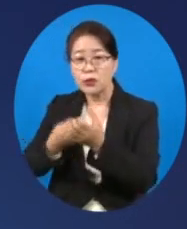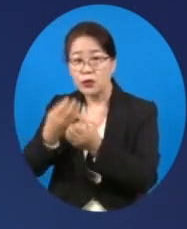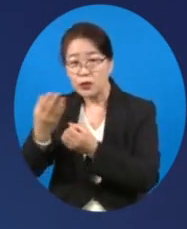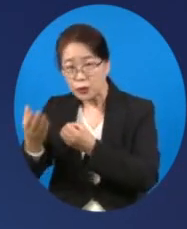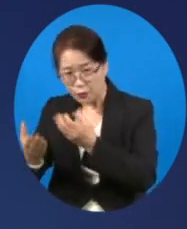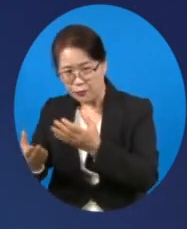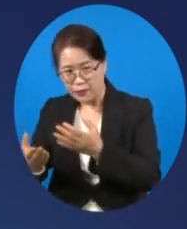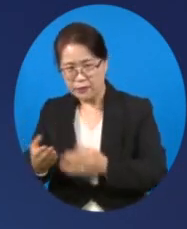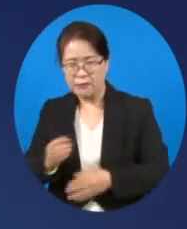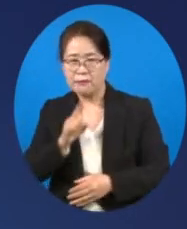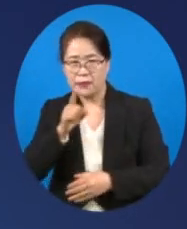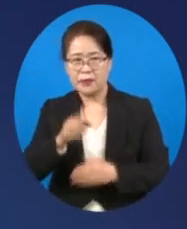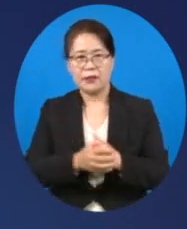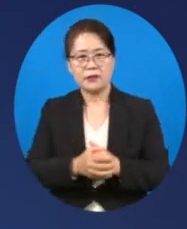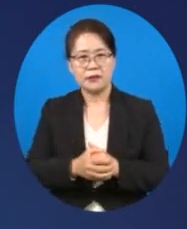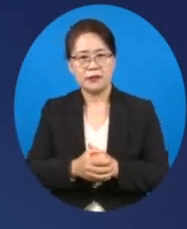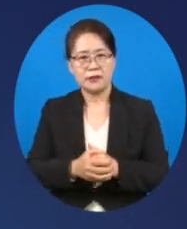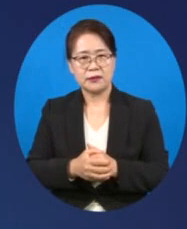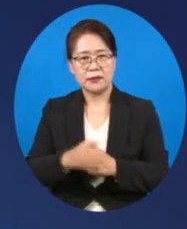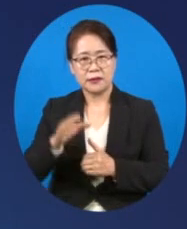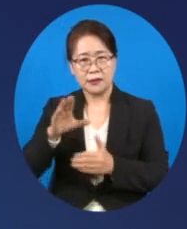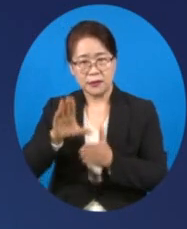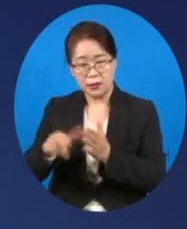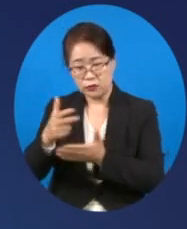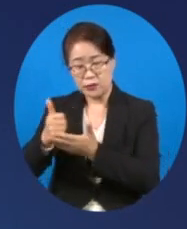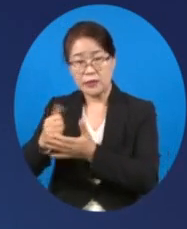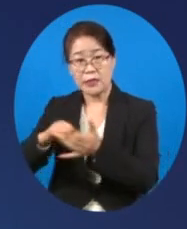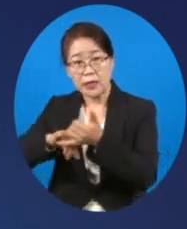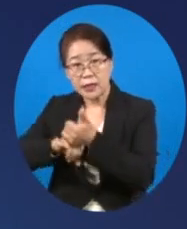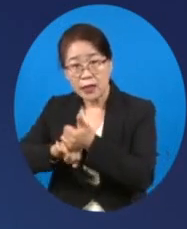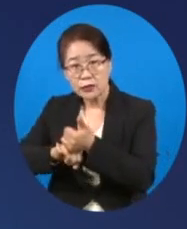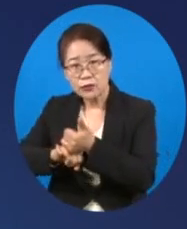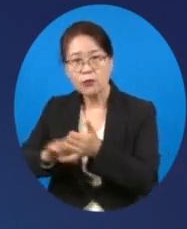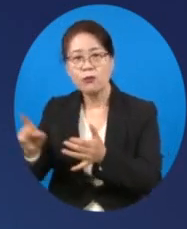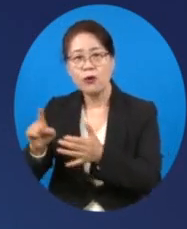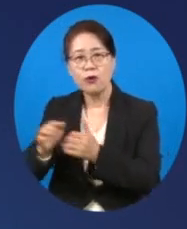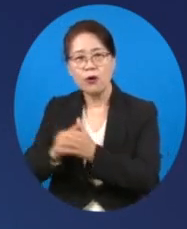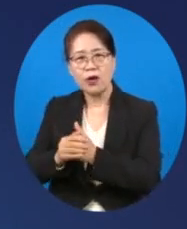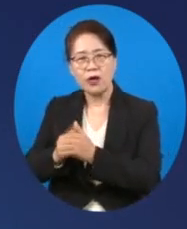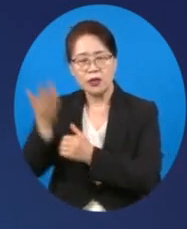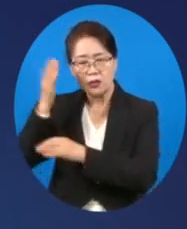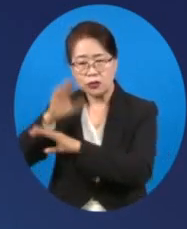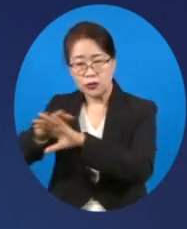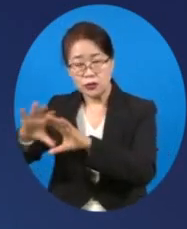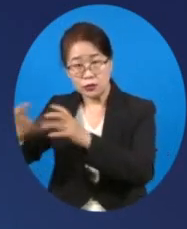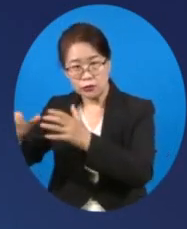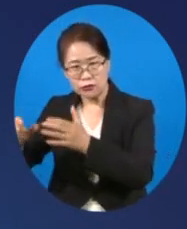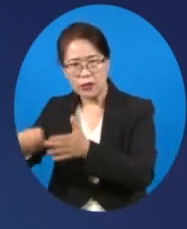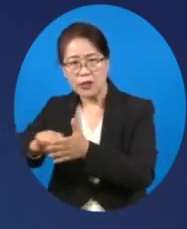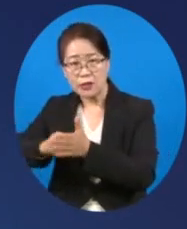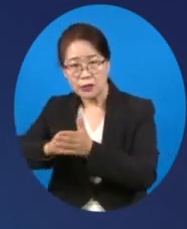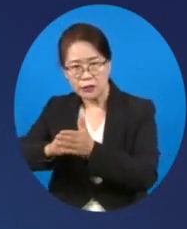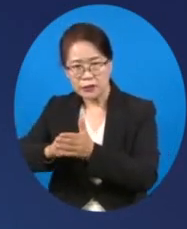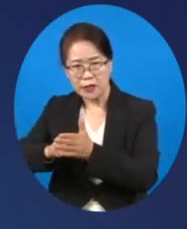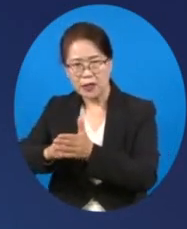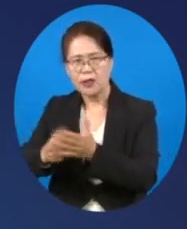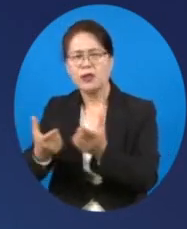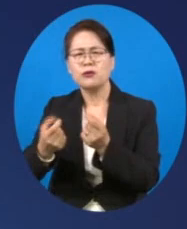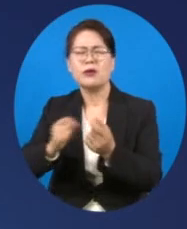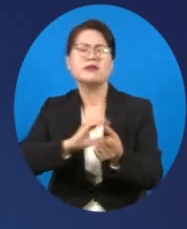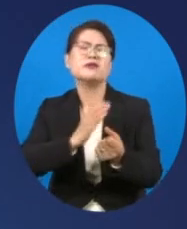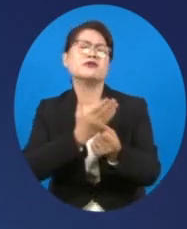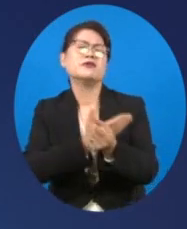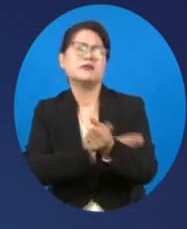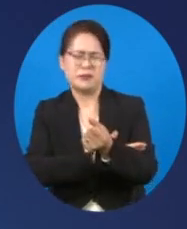호백했죠 그때에 주님께서 약속하신 그 천국의 열쇠와 동일한 권세를 말하는